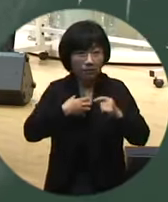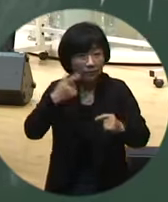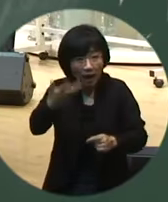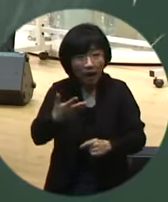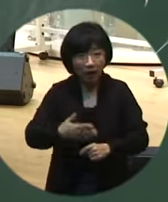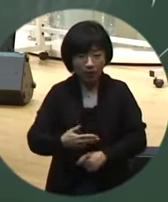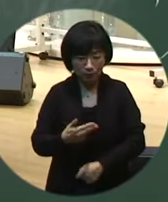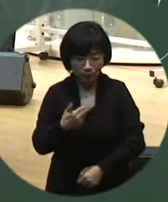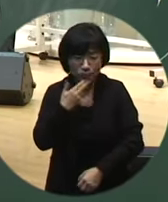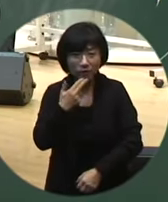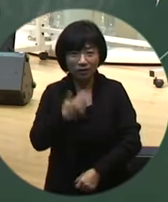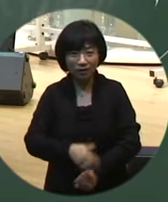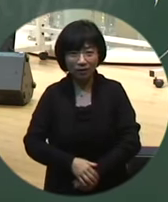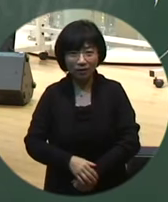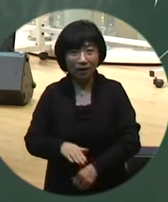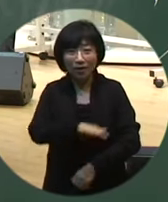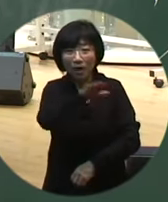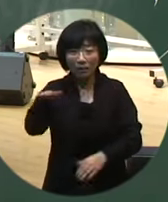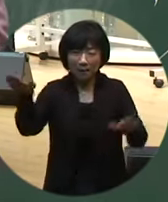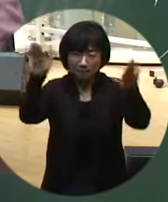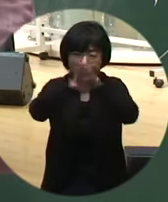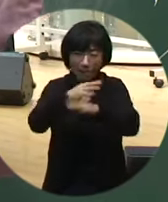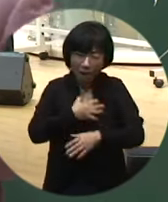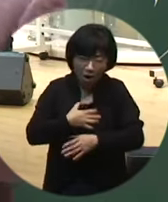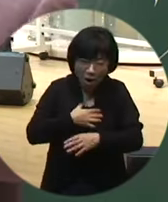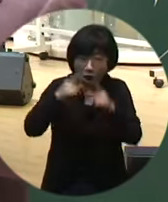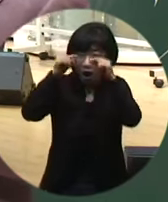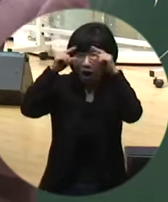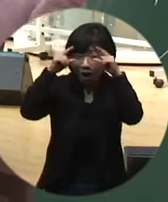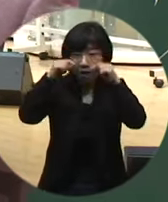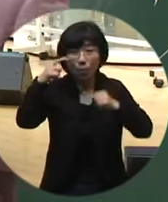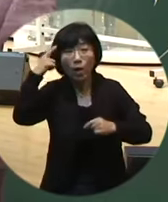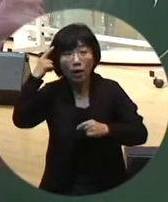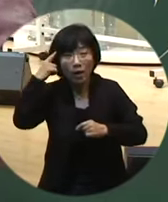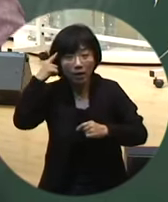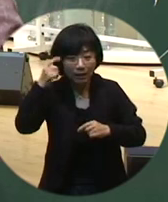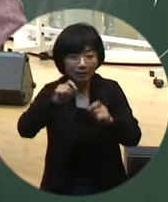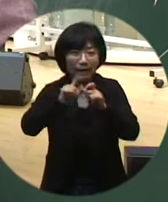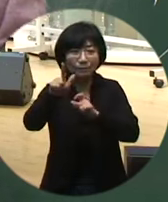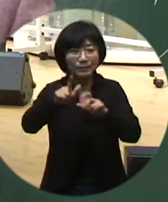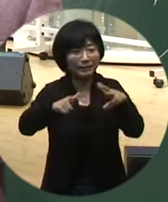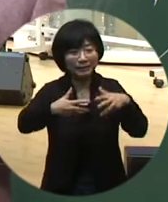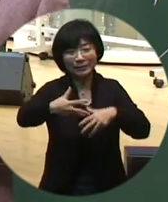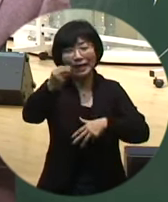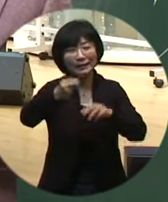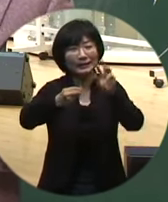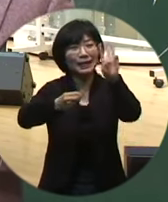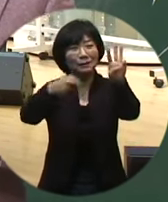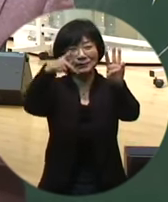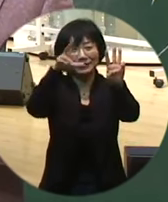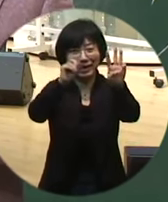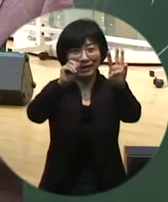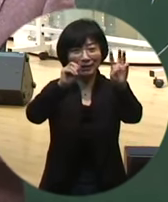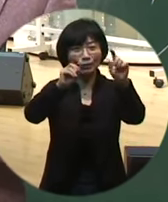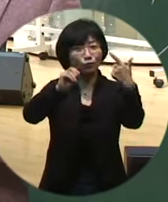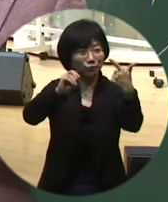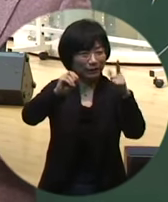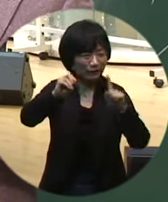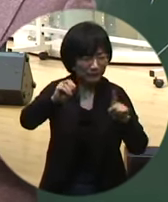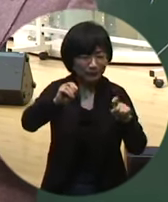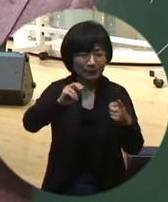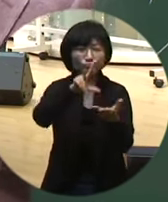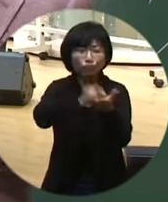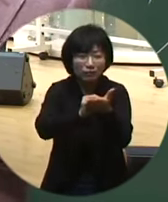3장 그것 때문에. It's all because of the Genesis 3 things. 창세기 6장 그것 놓고. All the things we're going to Genesis 6. 창세기 11장 그것 놓고. All the things of Genesis